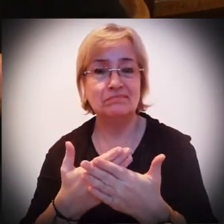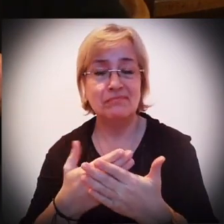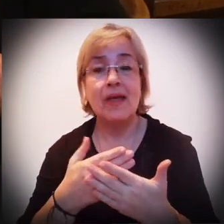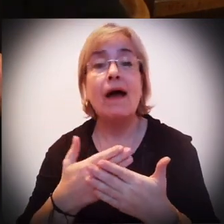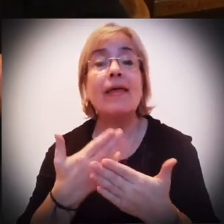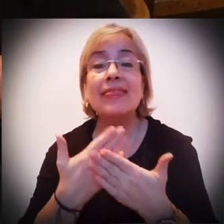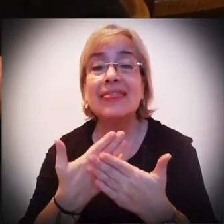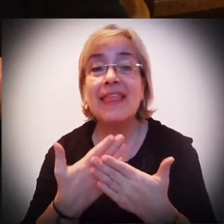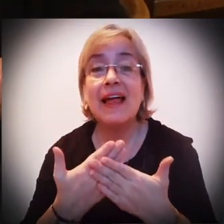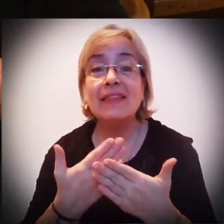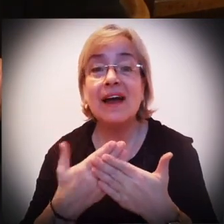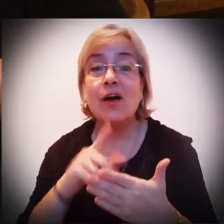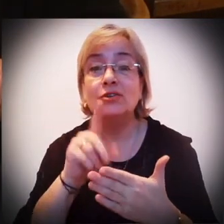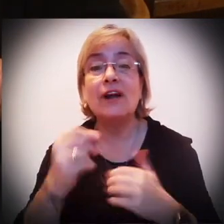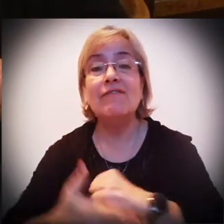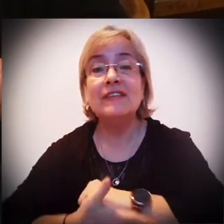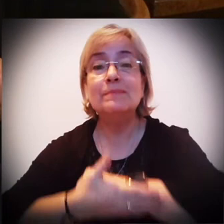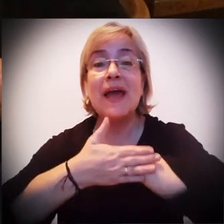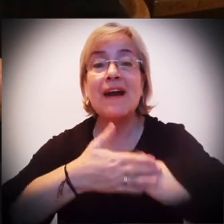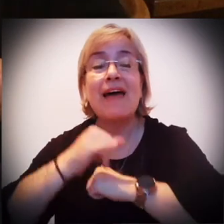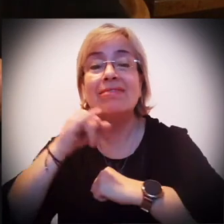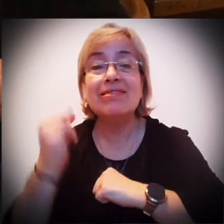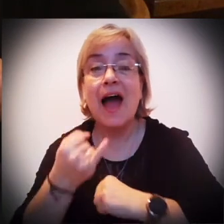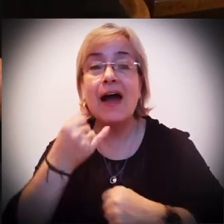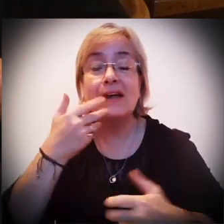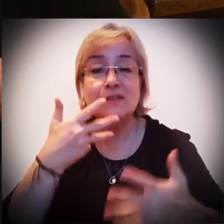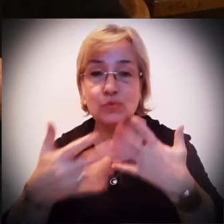że wspiera tych najsłabszych